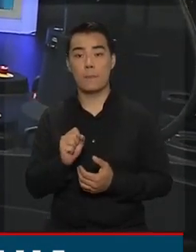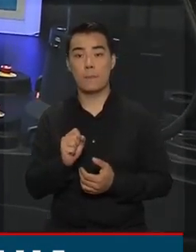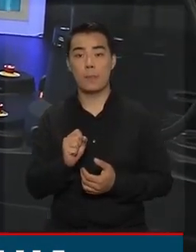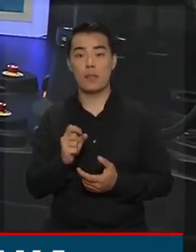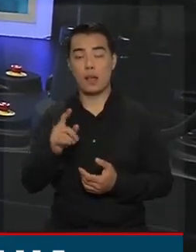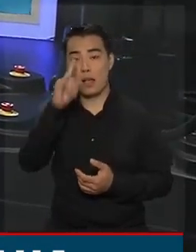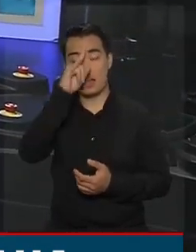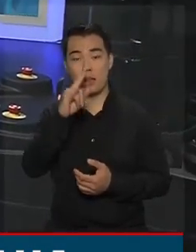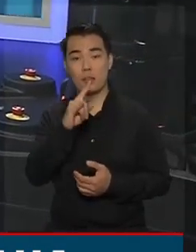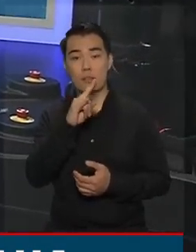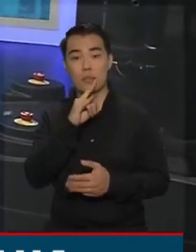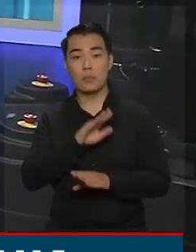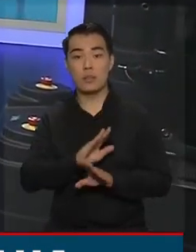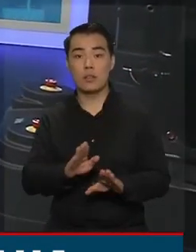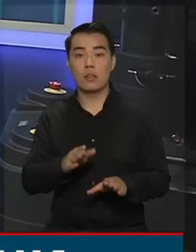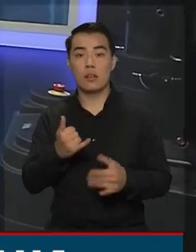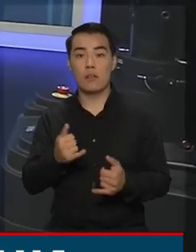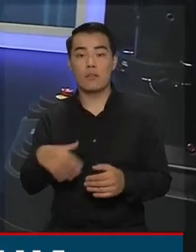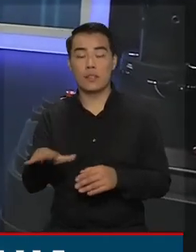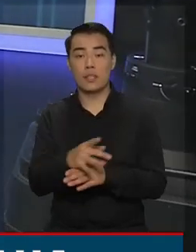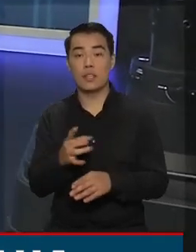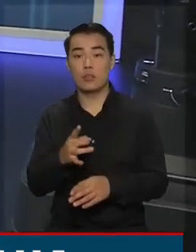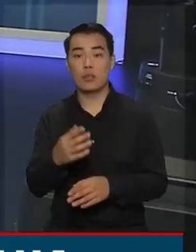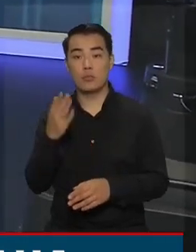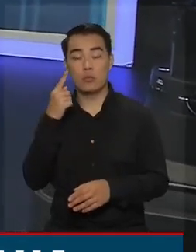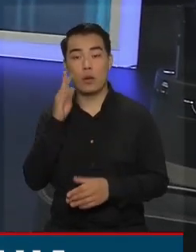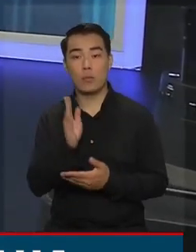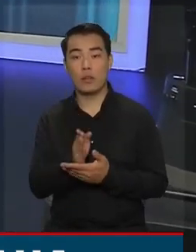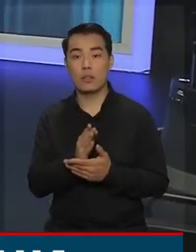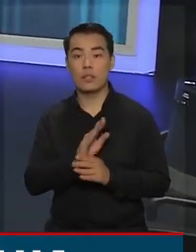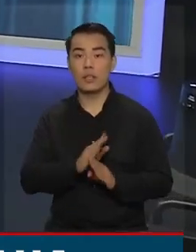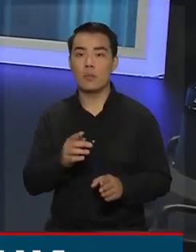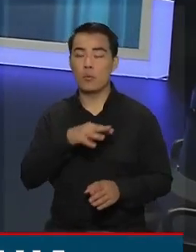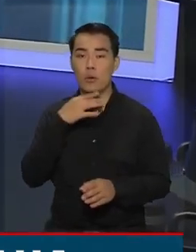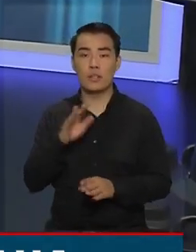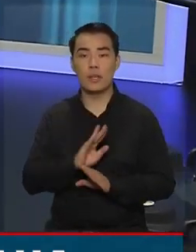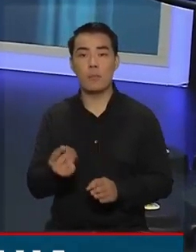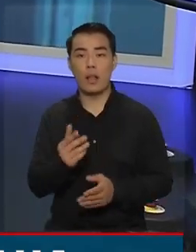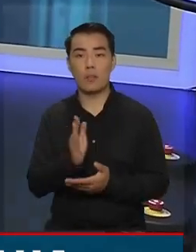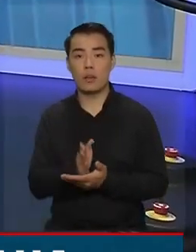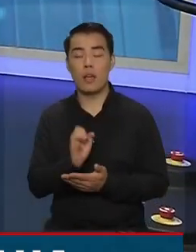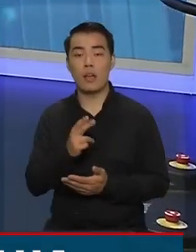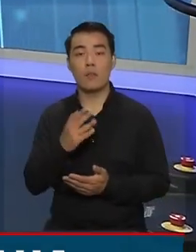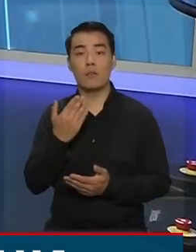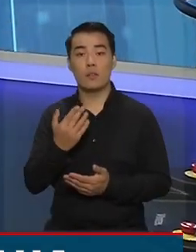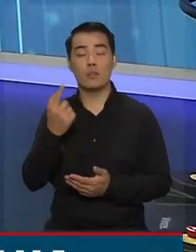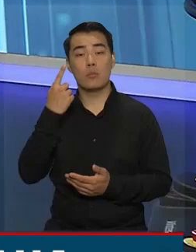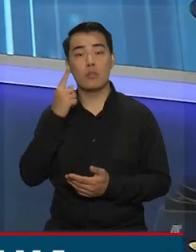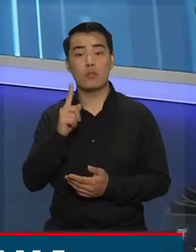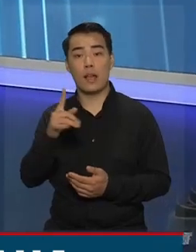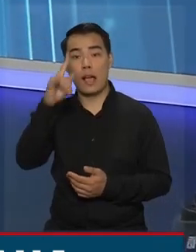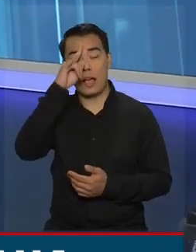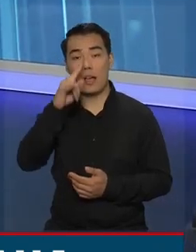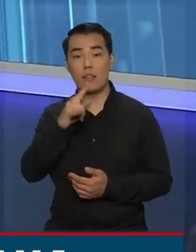непосредственно Казахстан, да, а за весь регион. Я считаю так, ни много ни мало. Как, по-вашему, при всем при этом